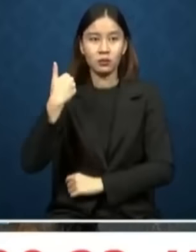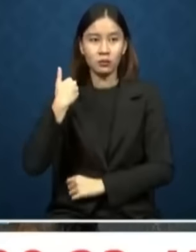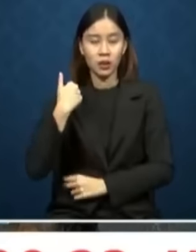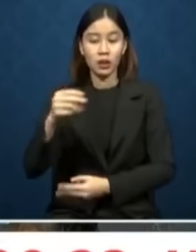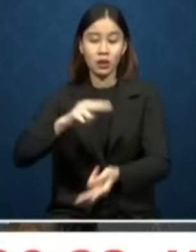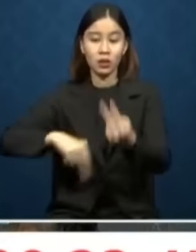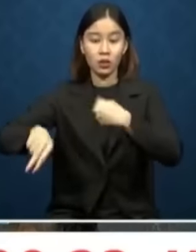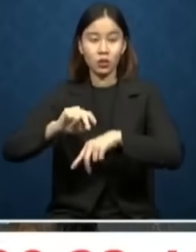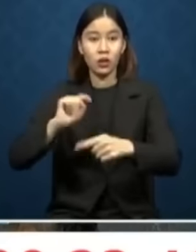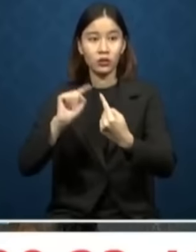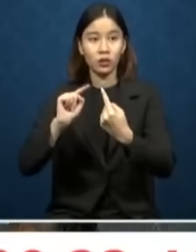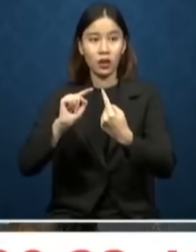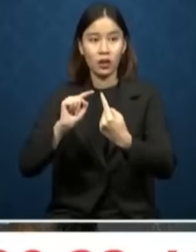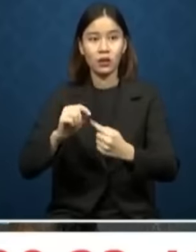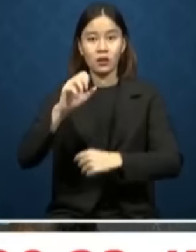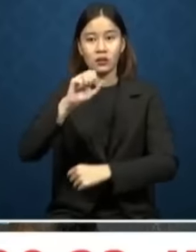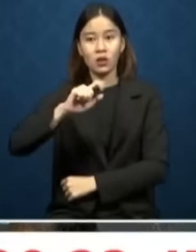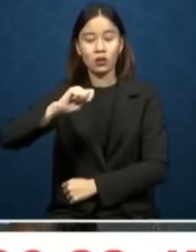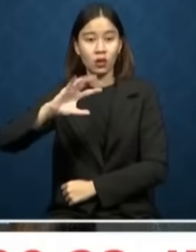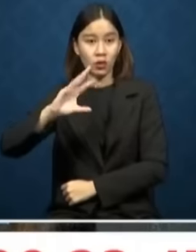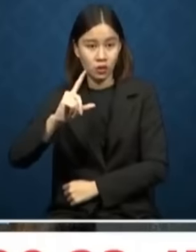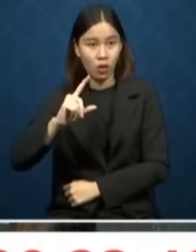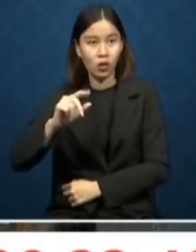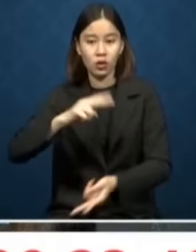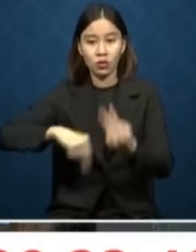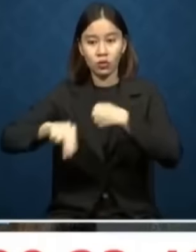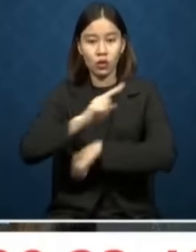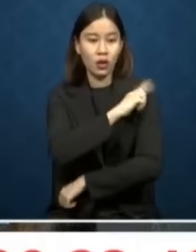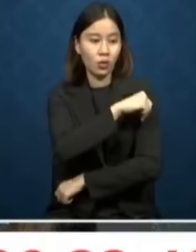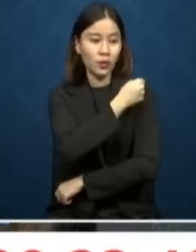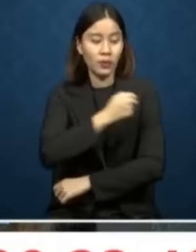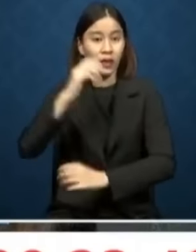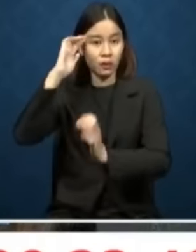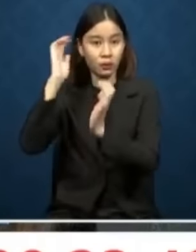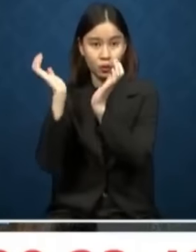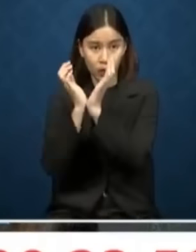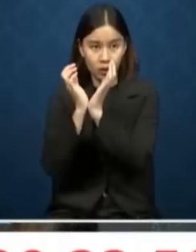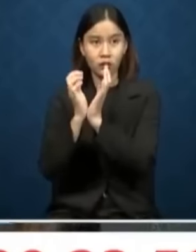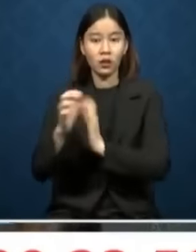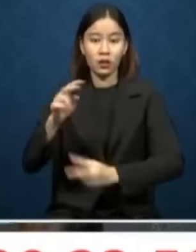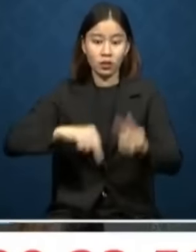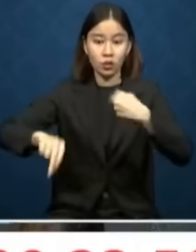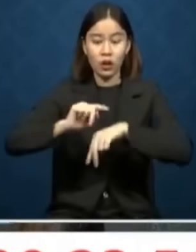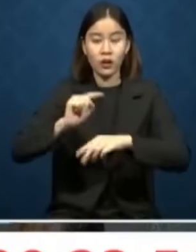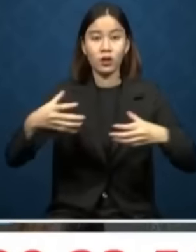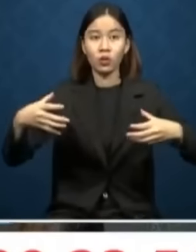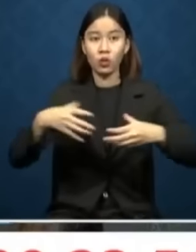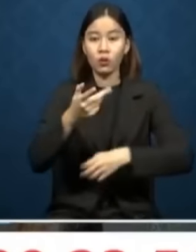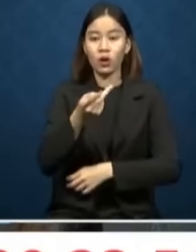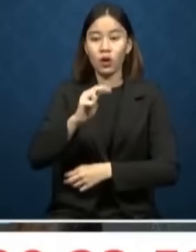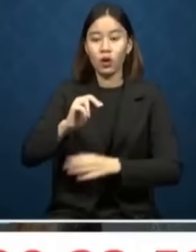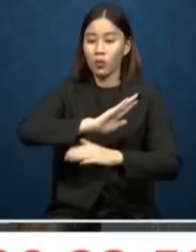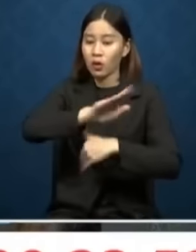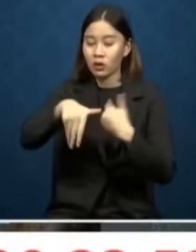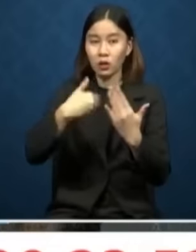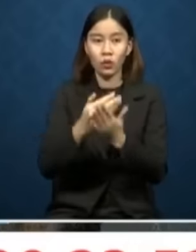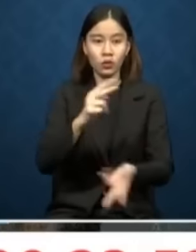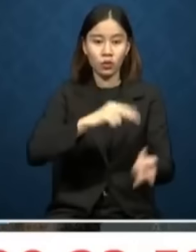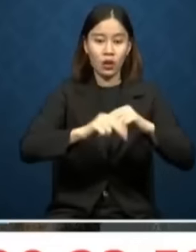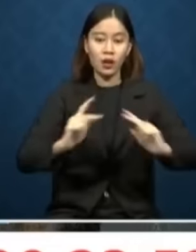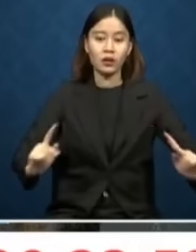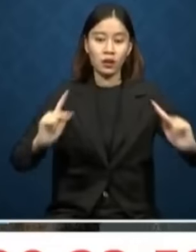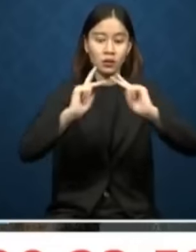คุมสำนักงานตำรวจแห่งชาติคุมโรงพยาบาลตำรวจท่านคุมคณะรัฐมนตรีทั้งหมดคุมกระทรวงยุ